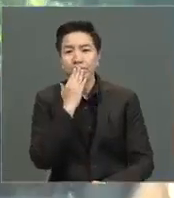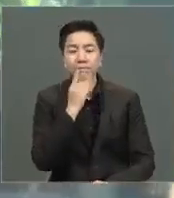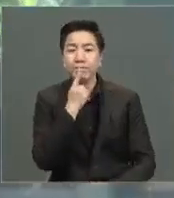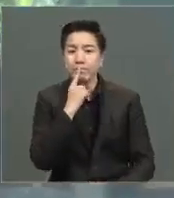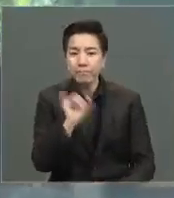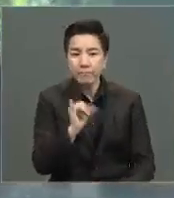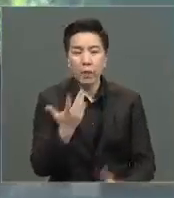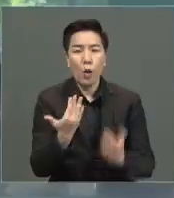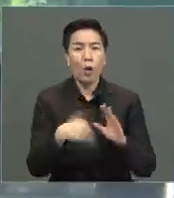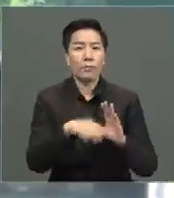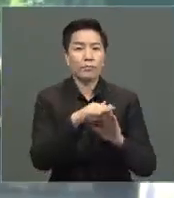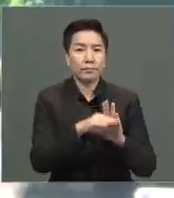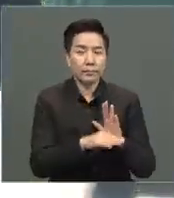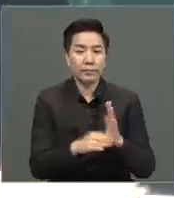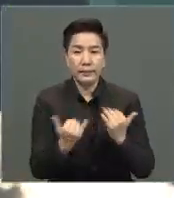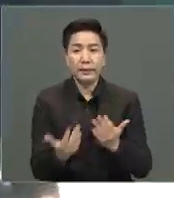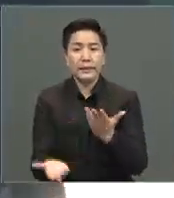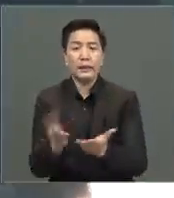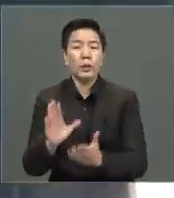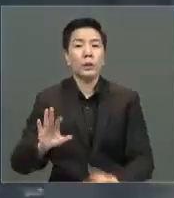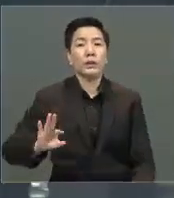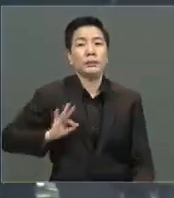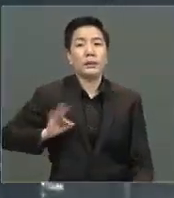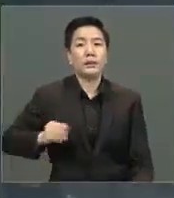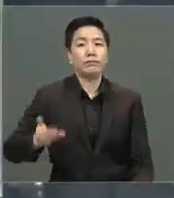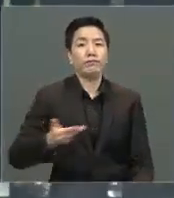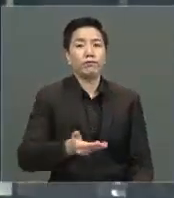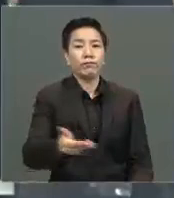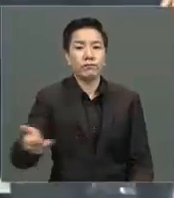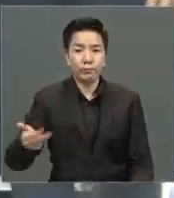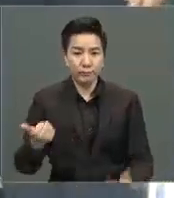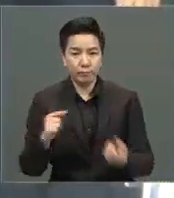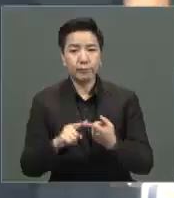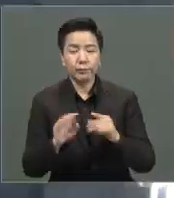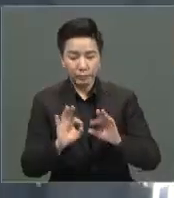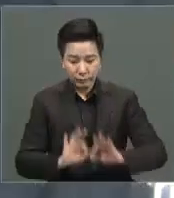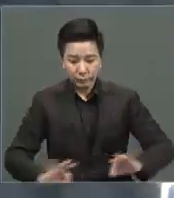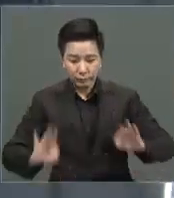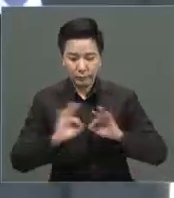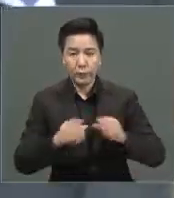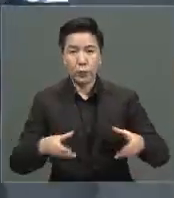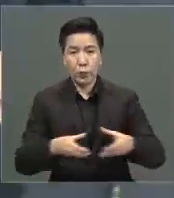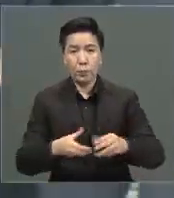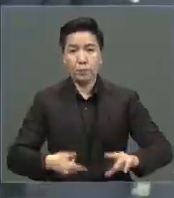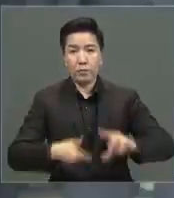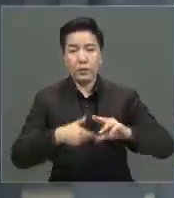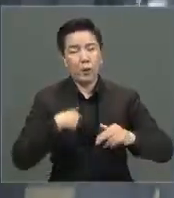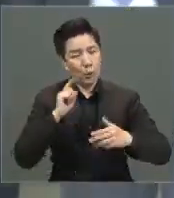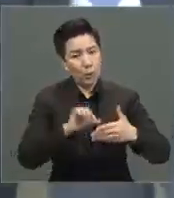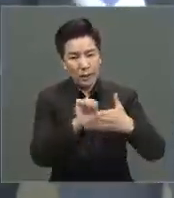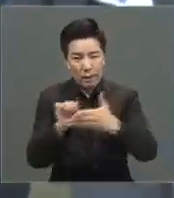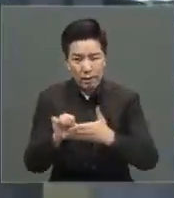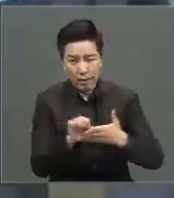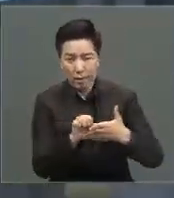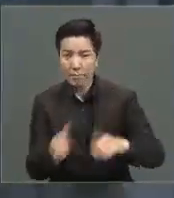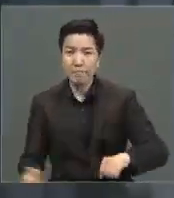บอกแต่ว่าต้องรอขั้นตอนก่อนเพราะว่าขึ้นอยู่กับสมาชิกพรรคแต่ก็ยอมรับว่าจำเป็นที่จะต้องเข้าไปดูแลและแก้ไขปัญหา